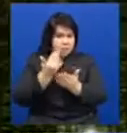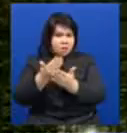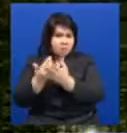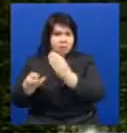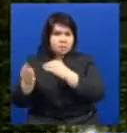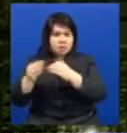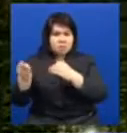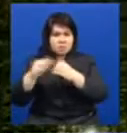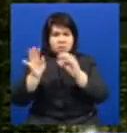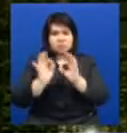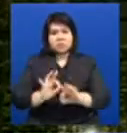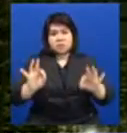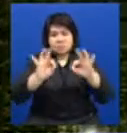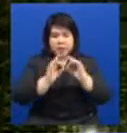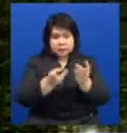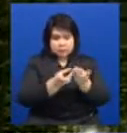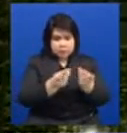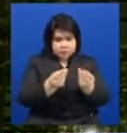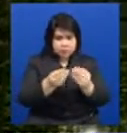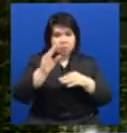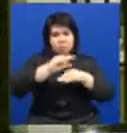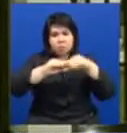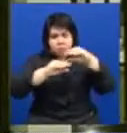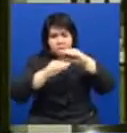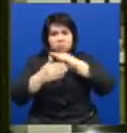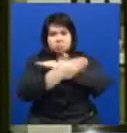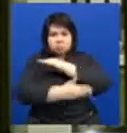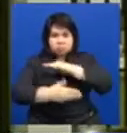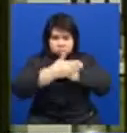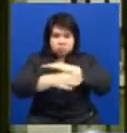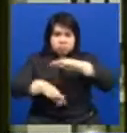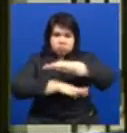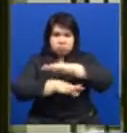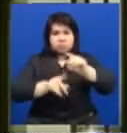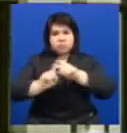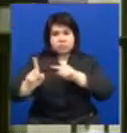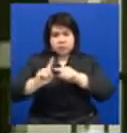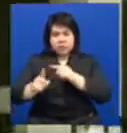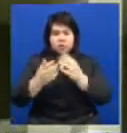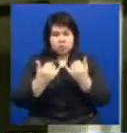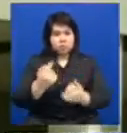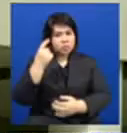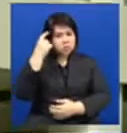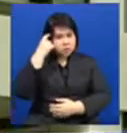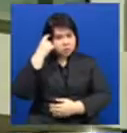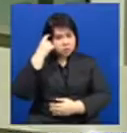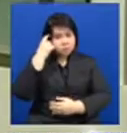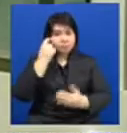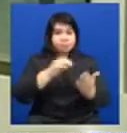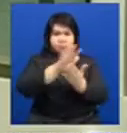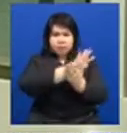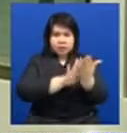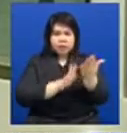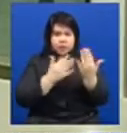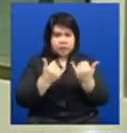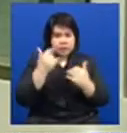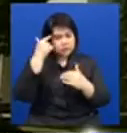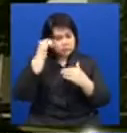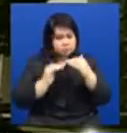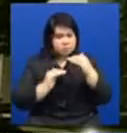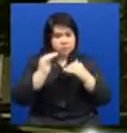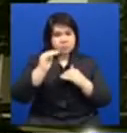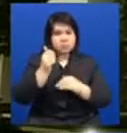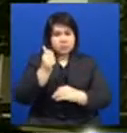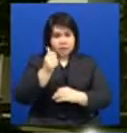ะในพื้นที่ที่มีการลงทุนพัฒนาโครงสร้างพื้นฐานและมองว่าภาพรวมอสังหาริมทรัพย์ในปีนี้จะยังคงขยายตัวได้ดี